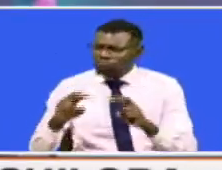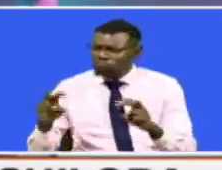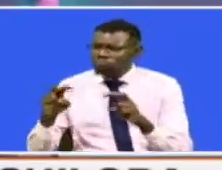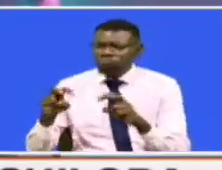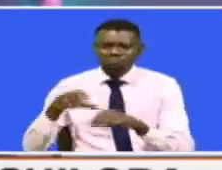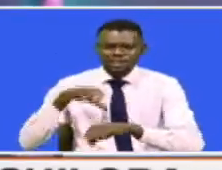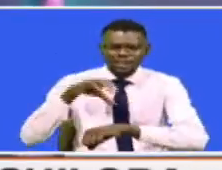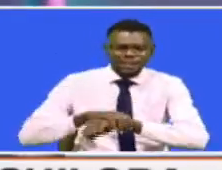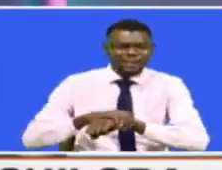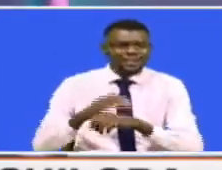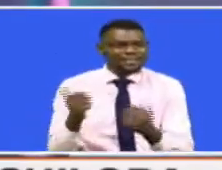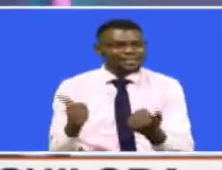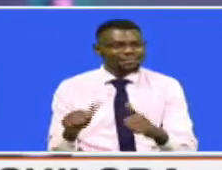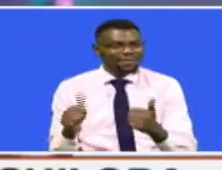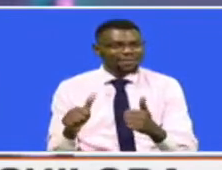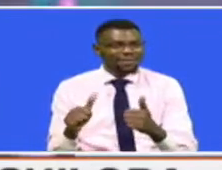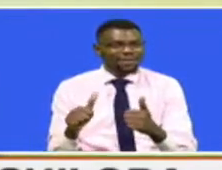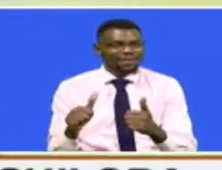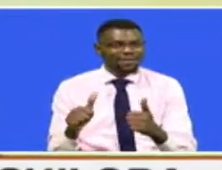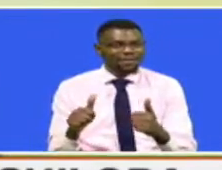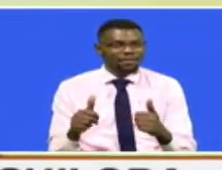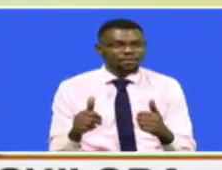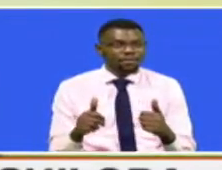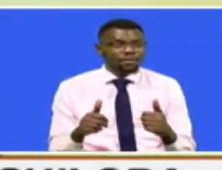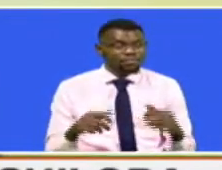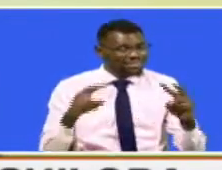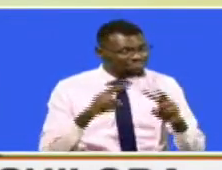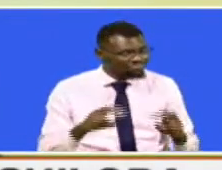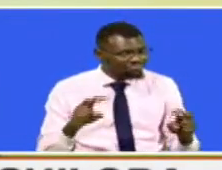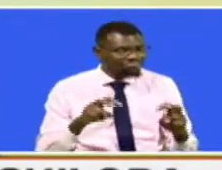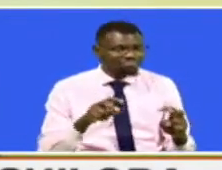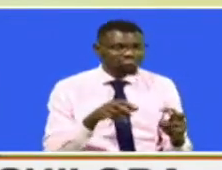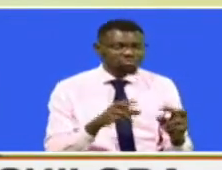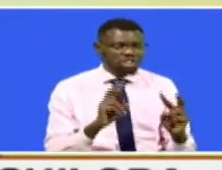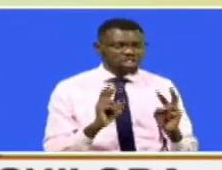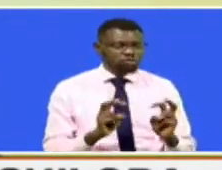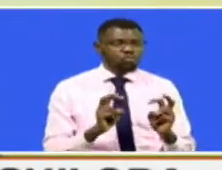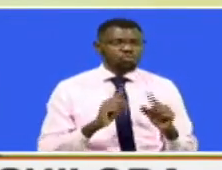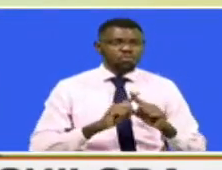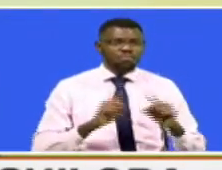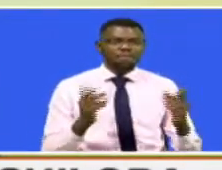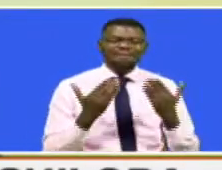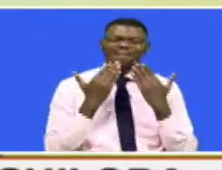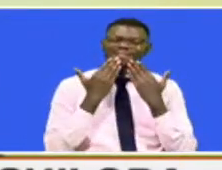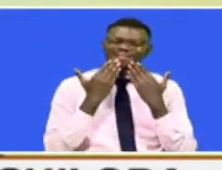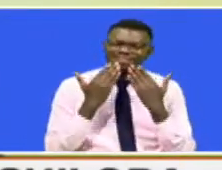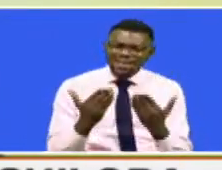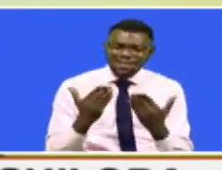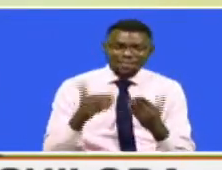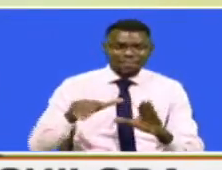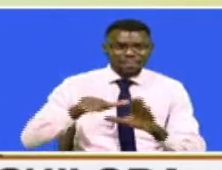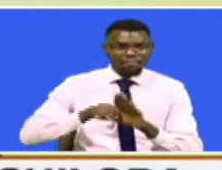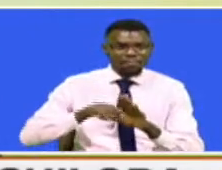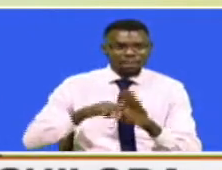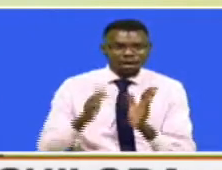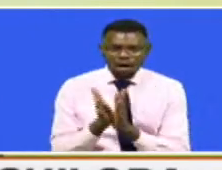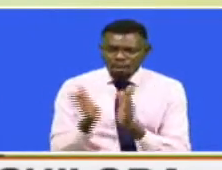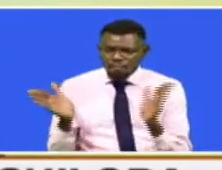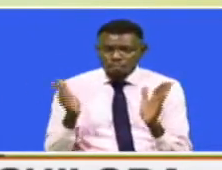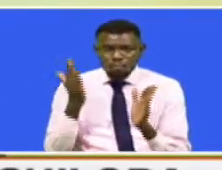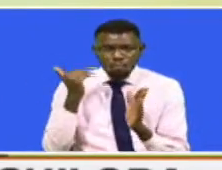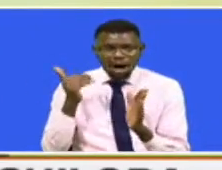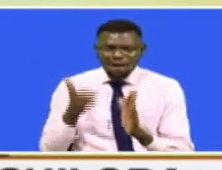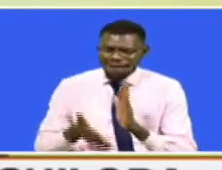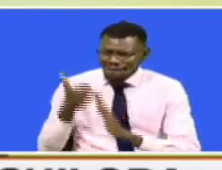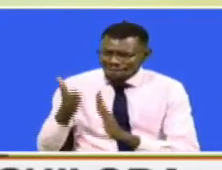So we are only investigating this matter and we want to thank the members of public and the information we've received because swiftly